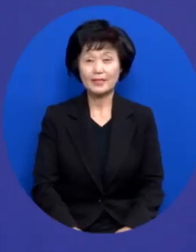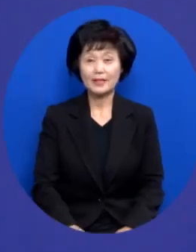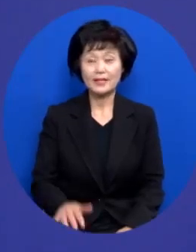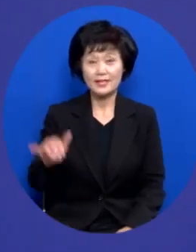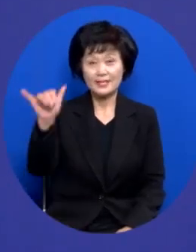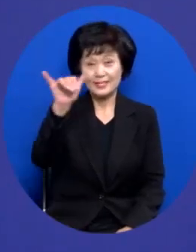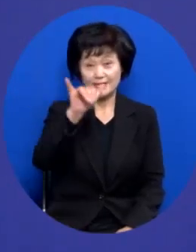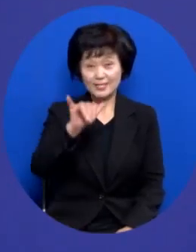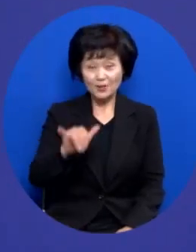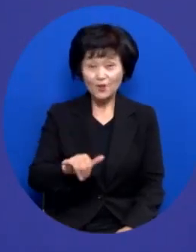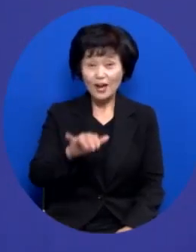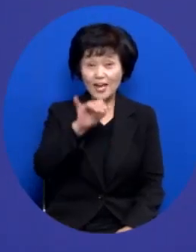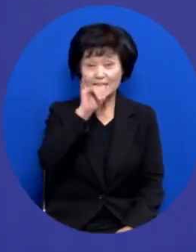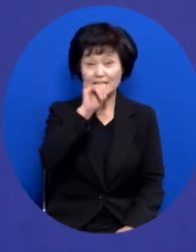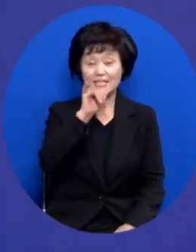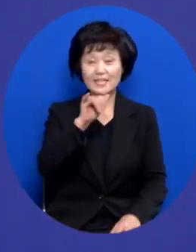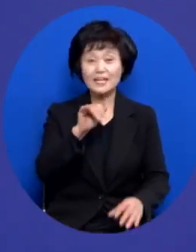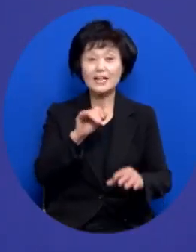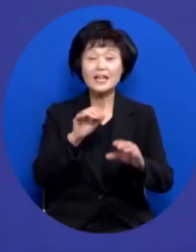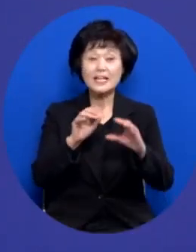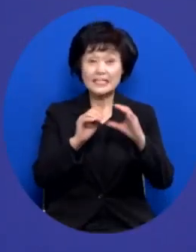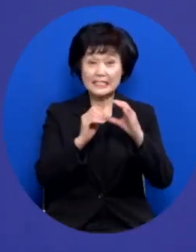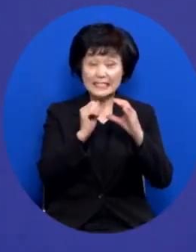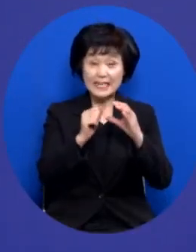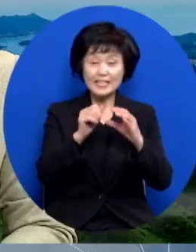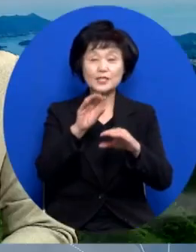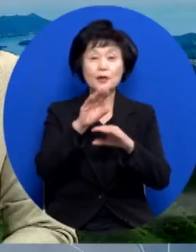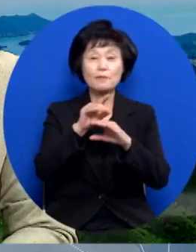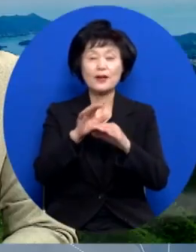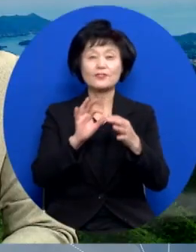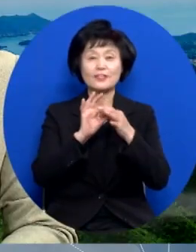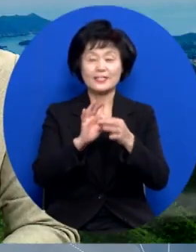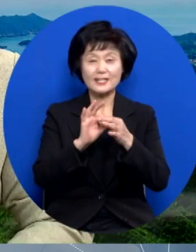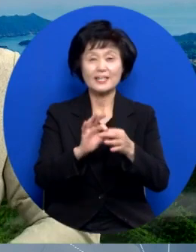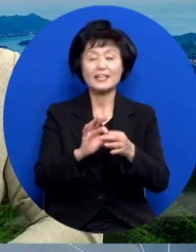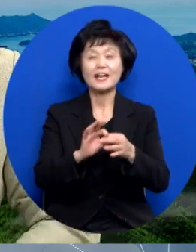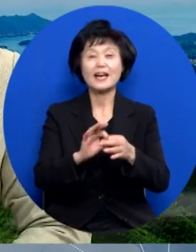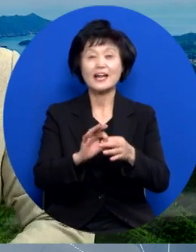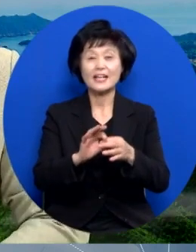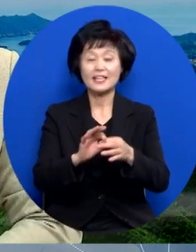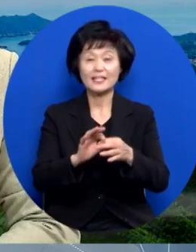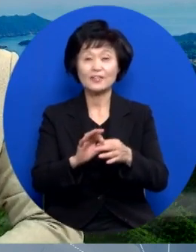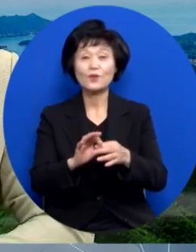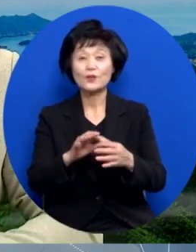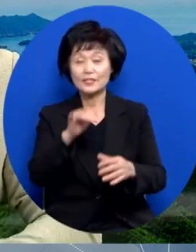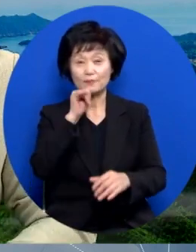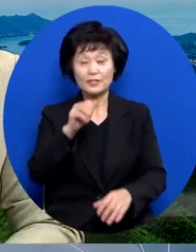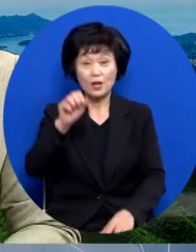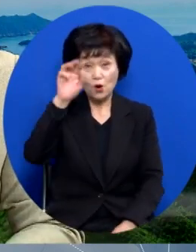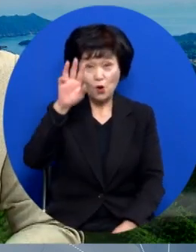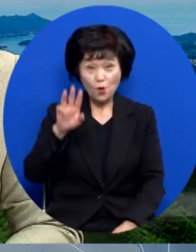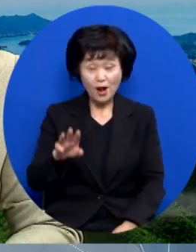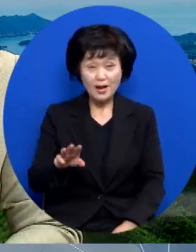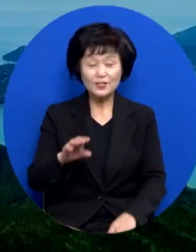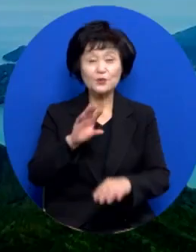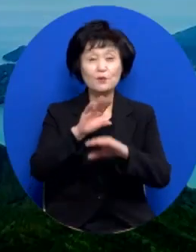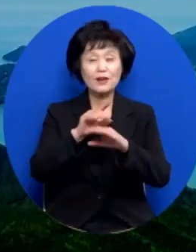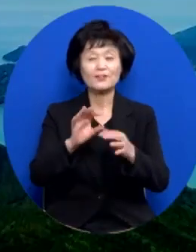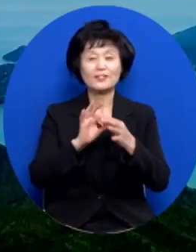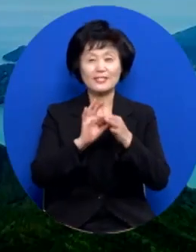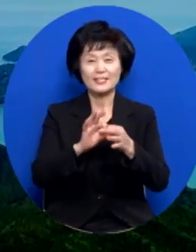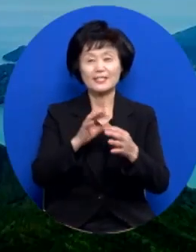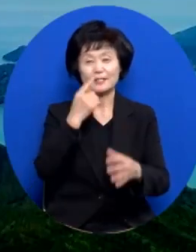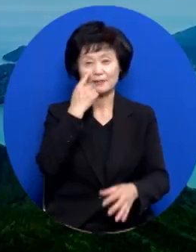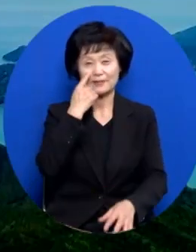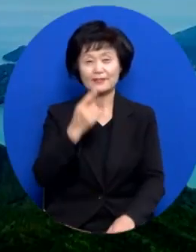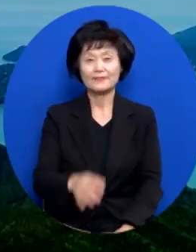전국에 있는 CTS 뉴스 스튜디오를 연결하는 시간입니다. 전국의 생생한 소식, 오늘은 CTS 광주 스튜디오를 연결합니다.